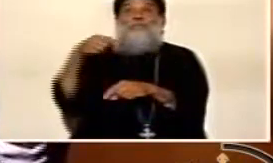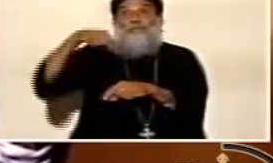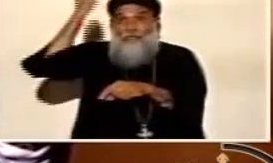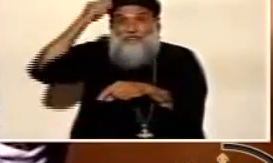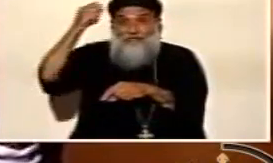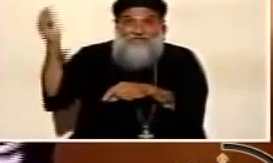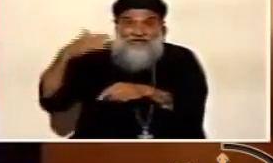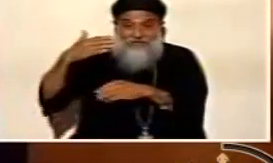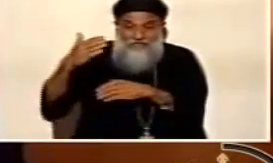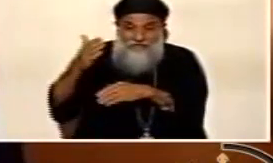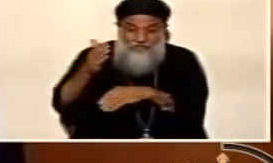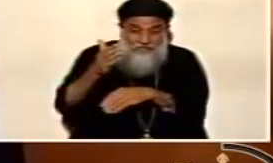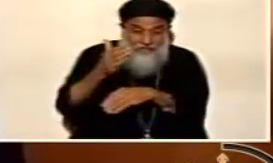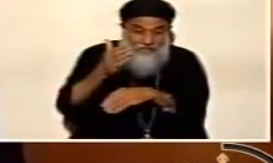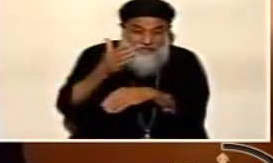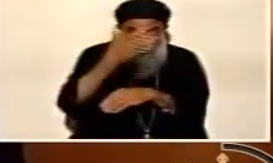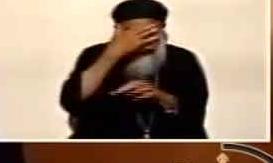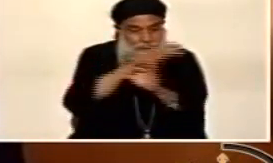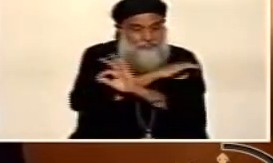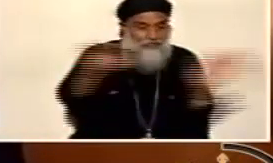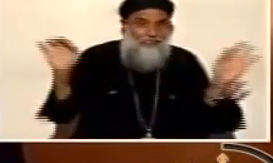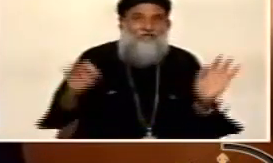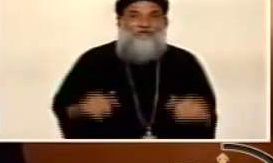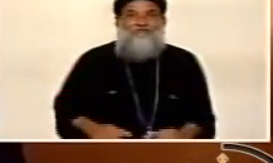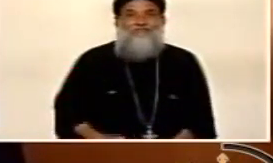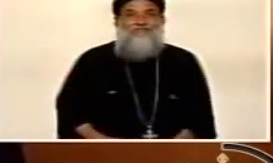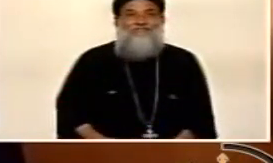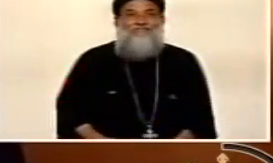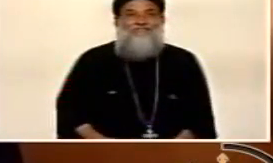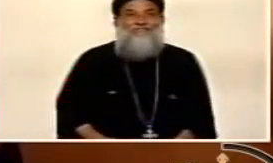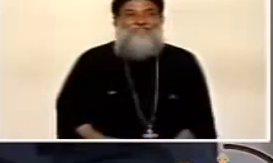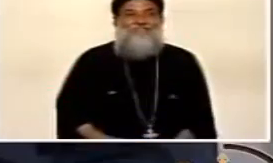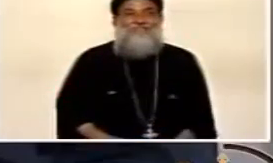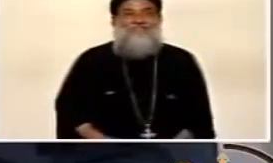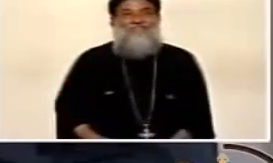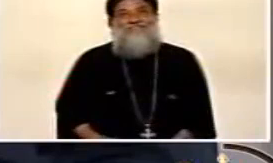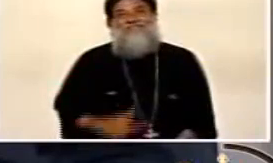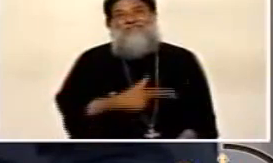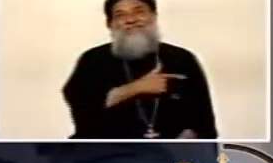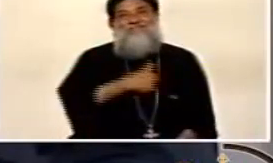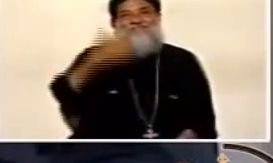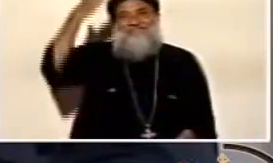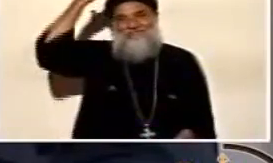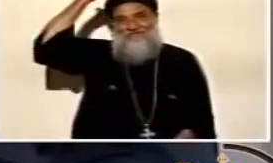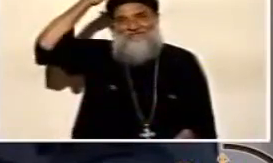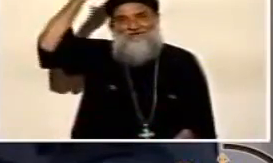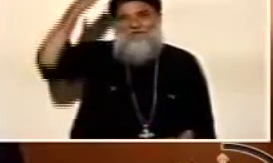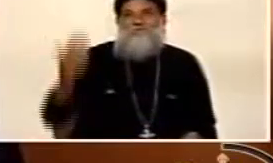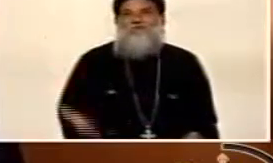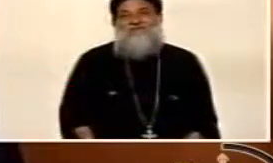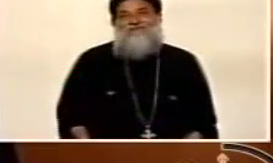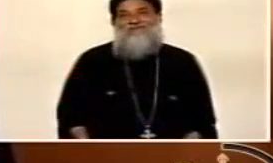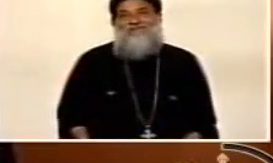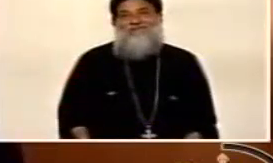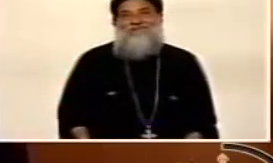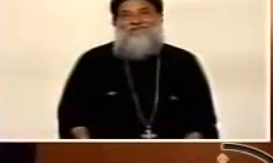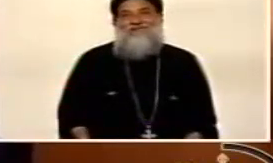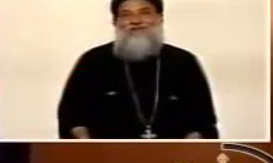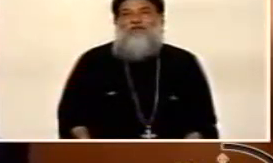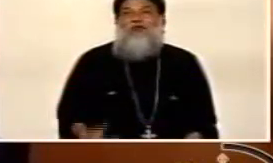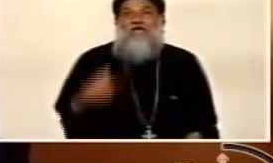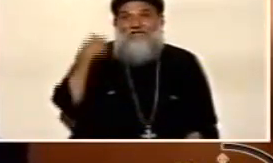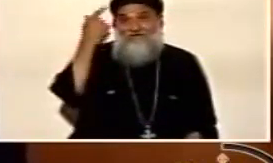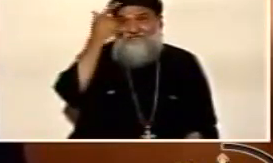بطرس يجي على مريض يشفى، يقول في الاسم يا سيدنا، أي كرامة دي. يعني مجرد